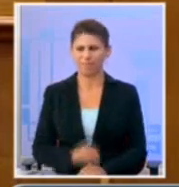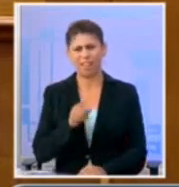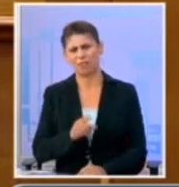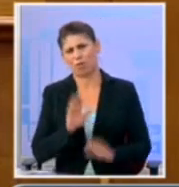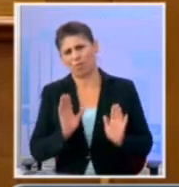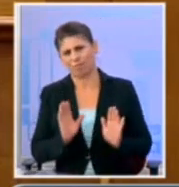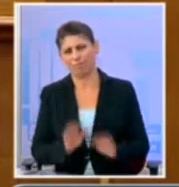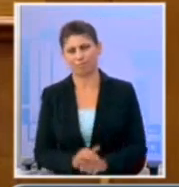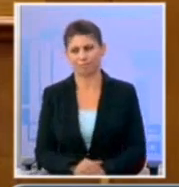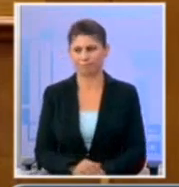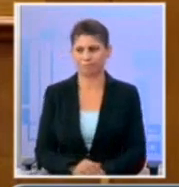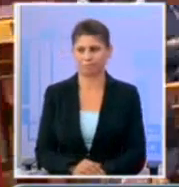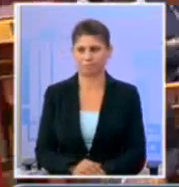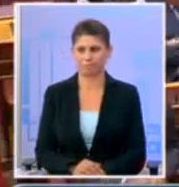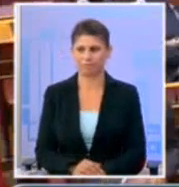ήτανε.